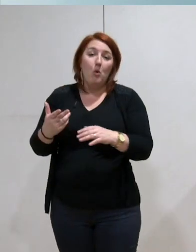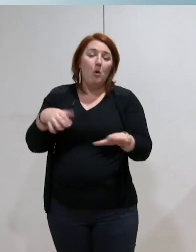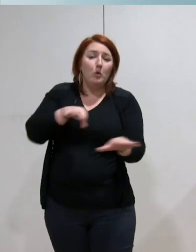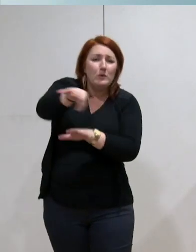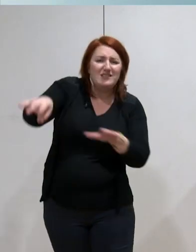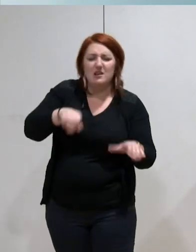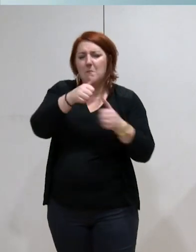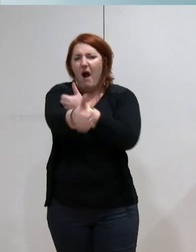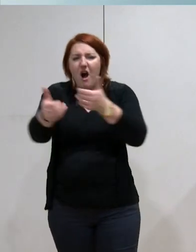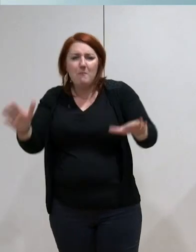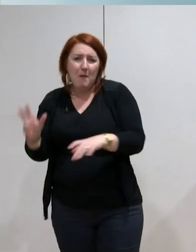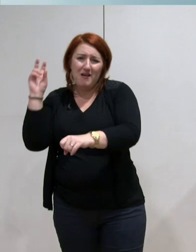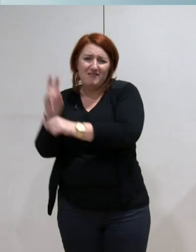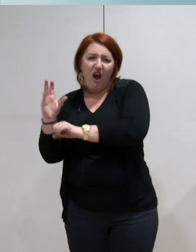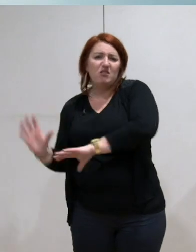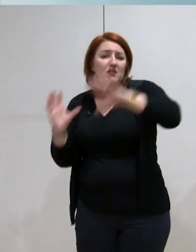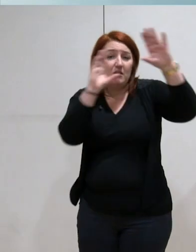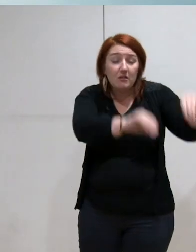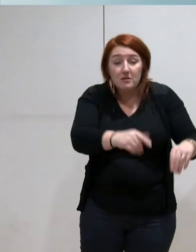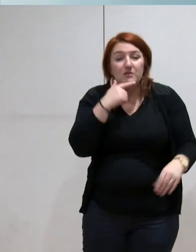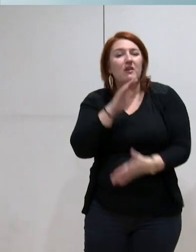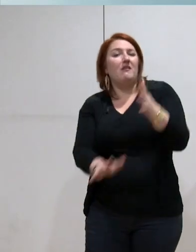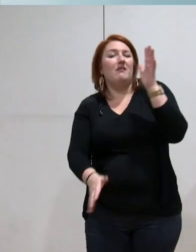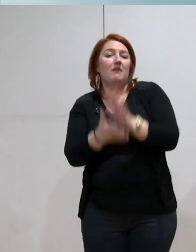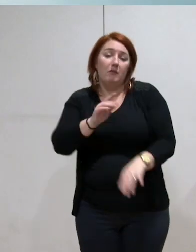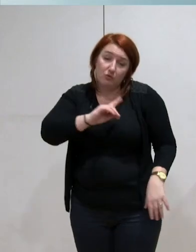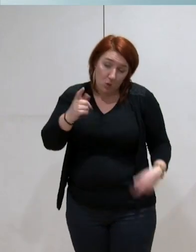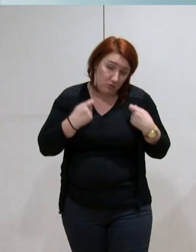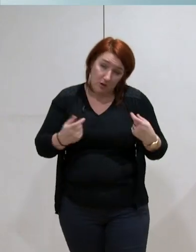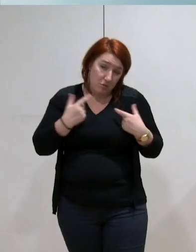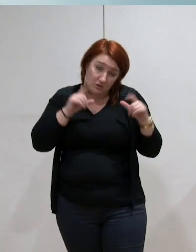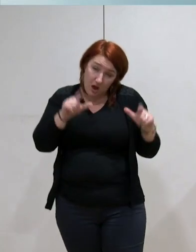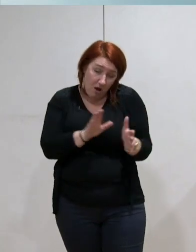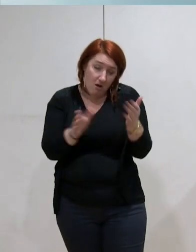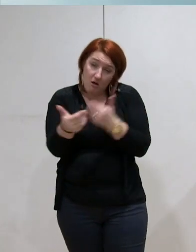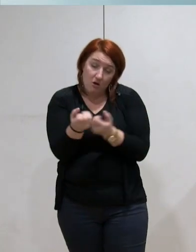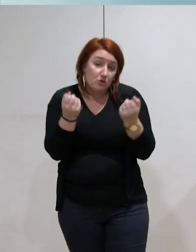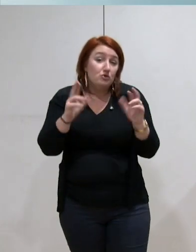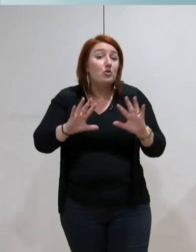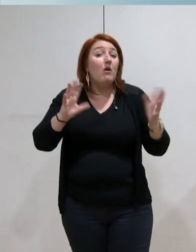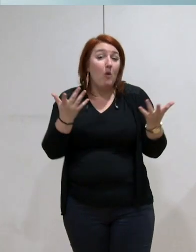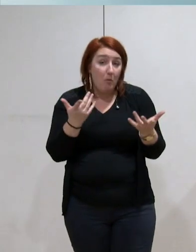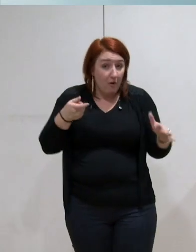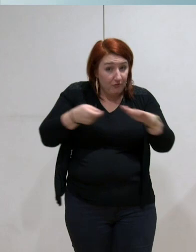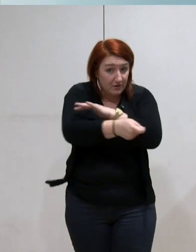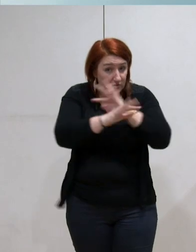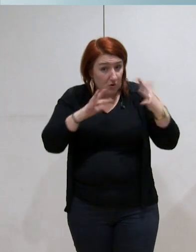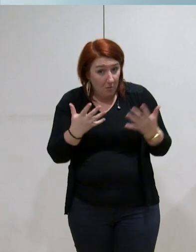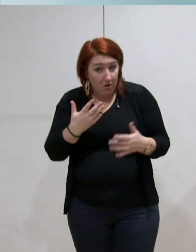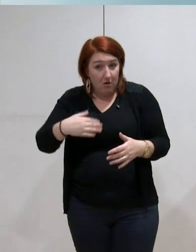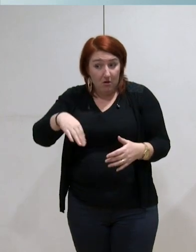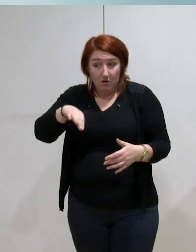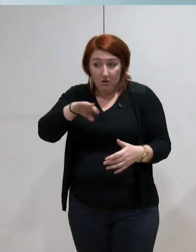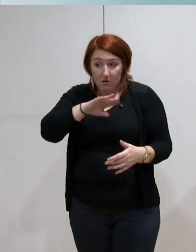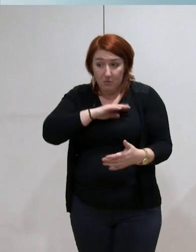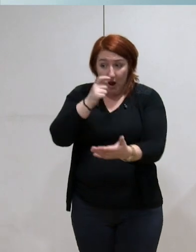cuisine qui va faire qu'on a bouclé le dossier d'aménagement des futurs locaux comment on les finance est-ce que vous comptez les financer en effet par la vente des bâtiments